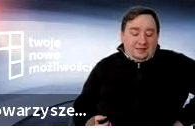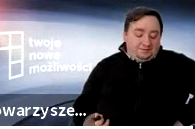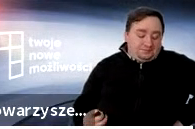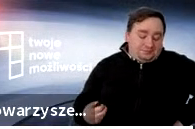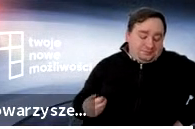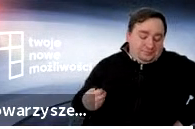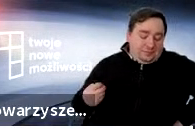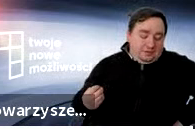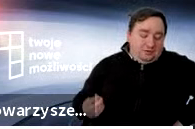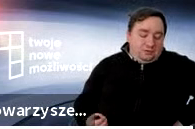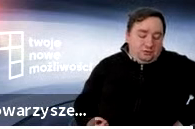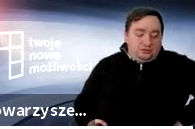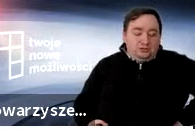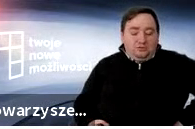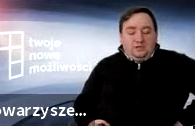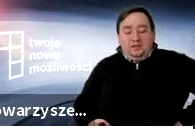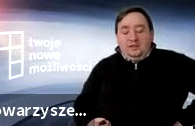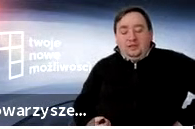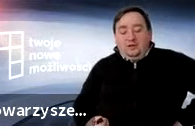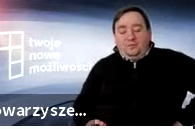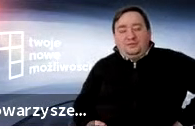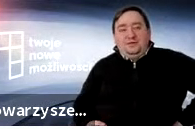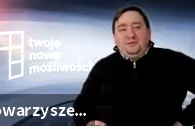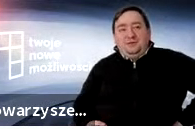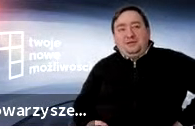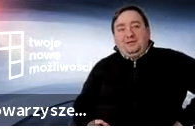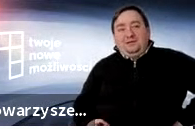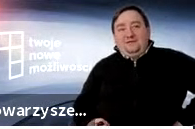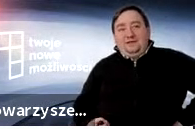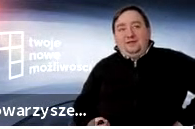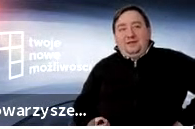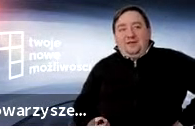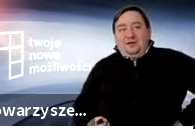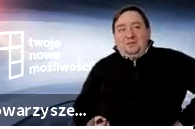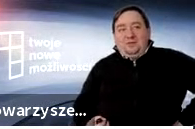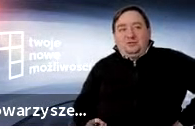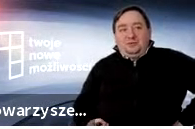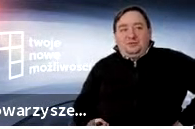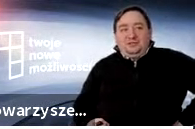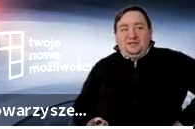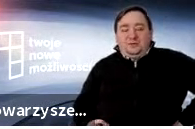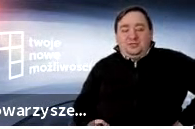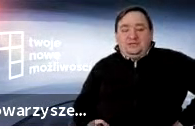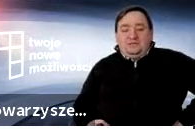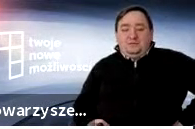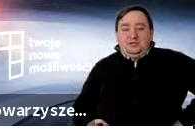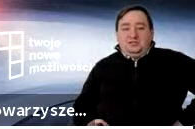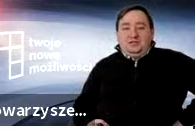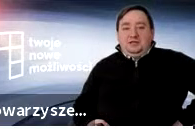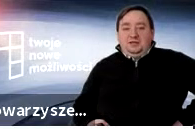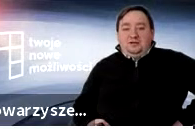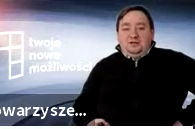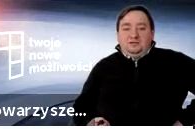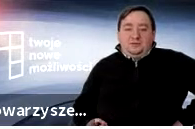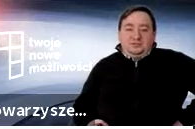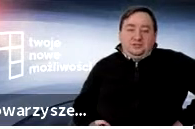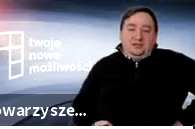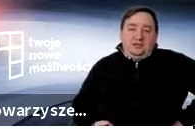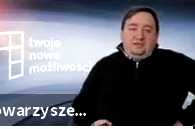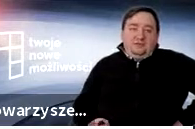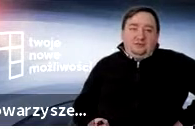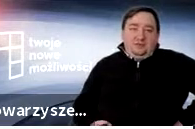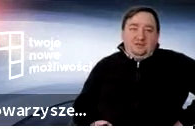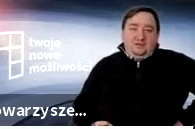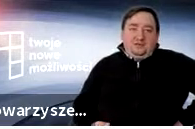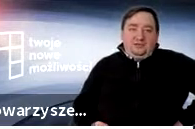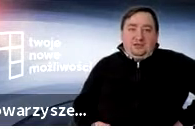na te trudności, które kompensujemy, to tak naprawdę poruszamy się cały czas w obszarze usamodzielniania